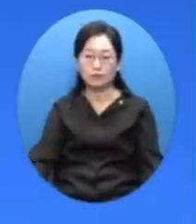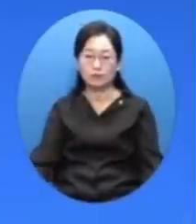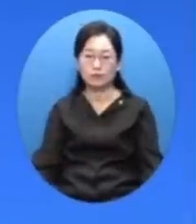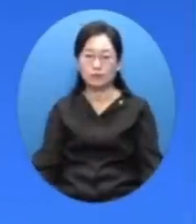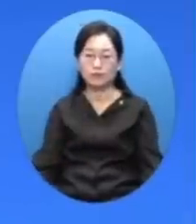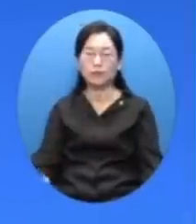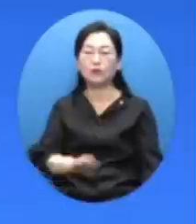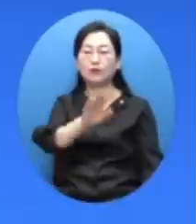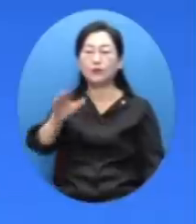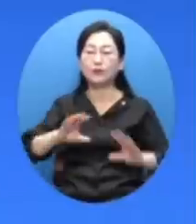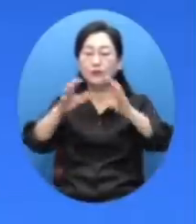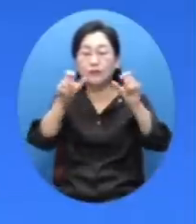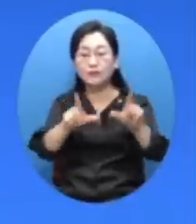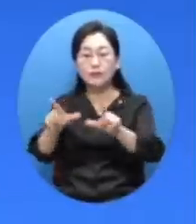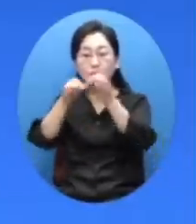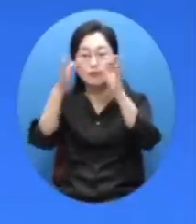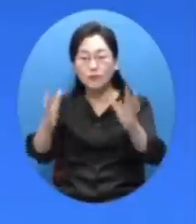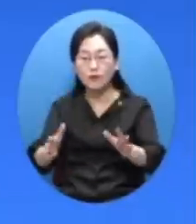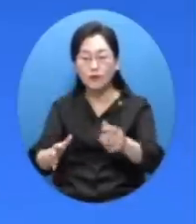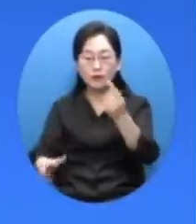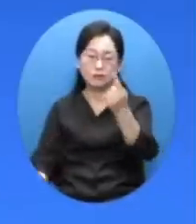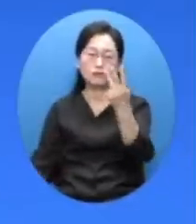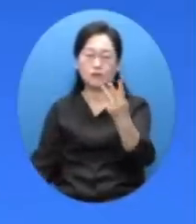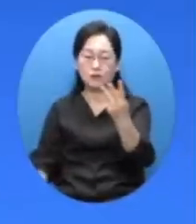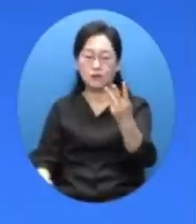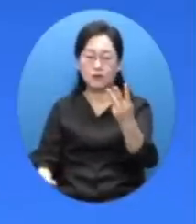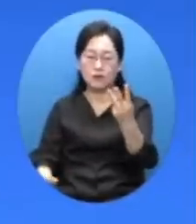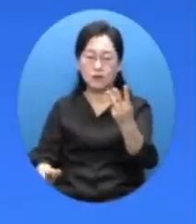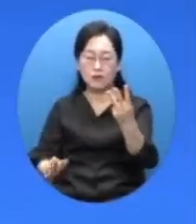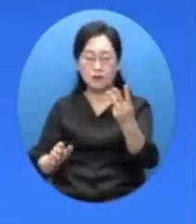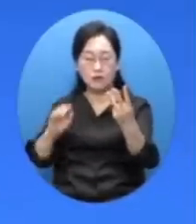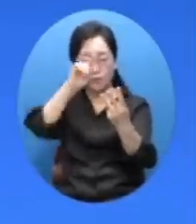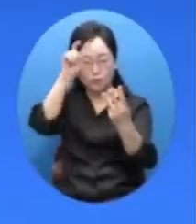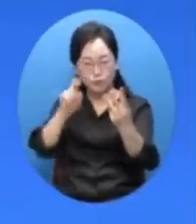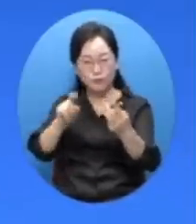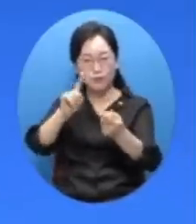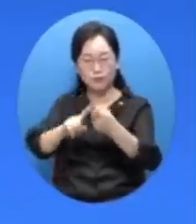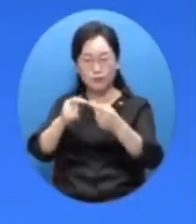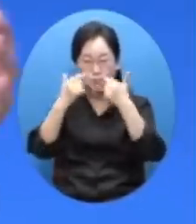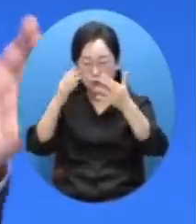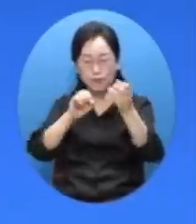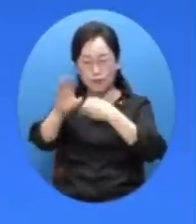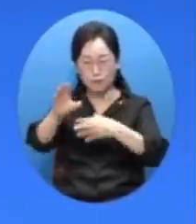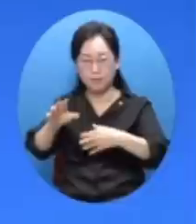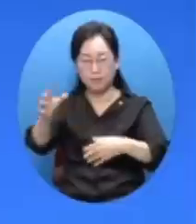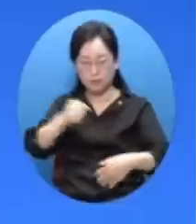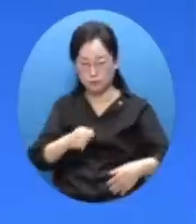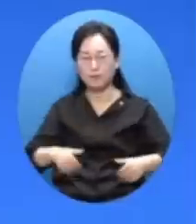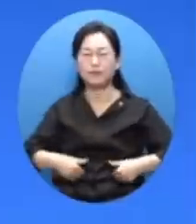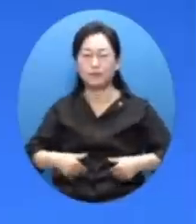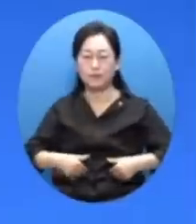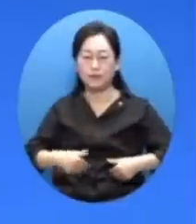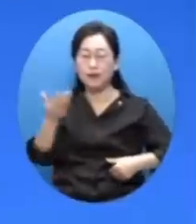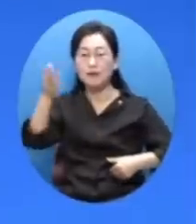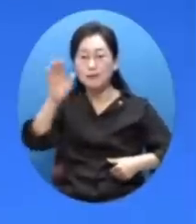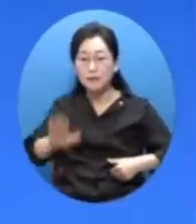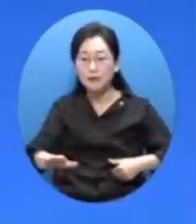우리가 세상 살아온 이 세 가지 질문에 대한 분명한 답을 갖고 있어야 되는 것입니다. 그러나 이 세상 사람들이